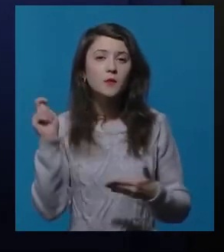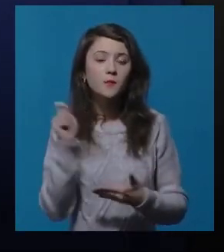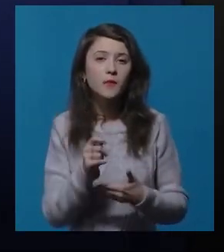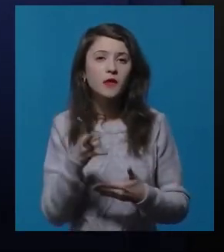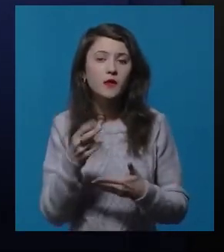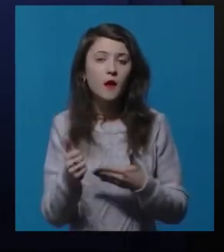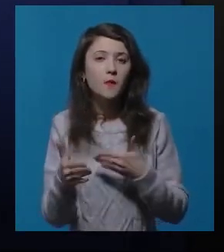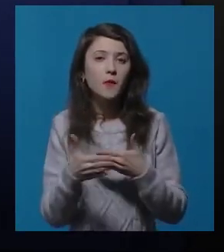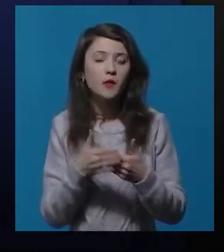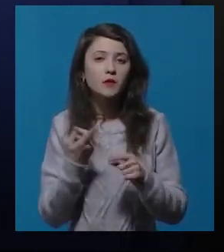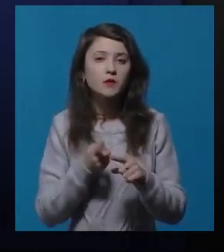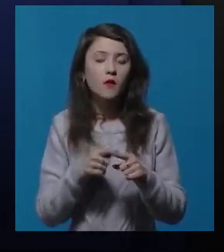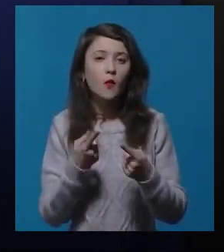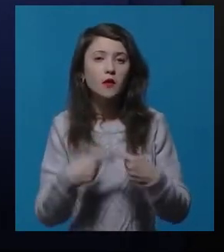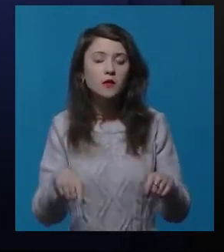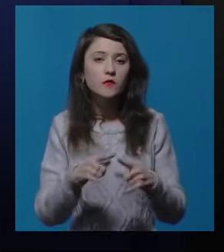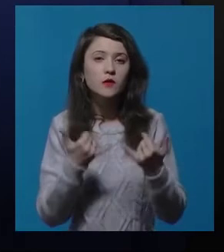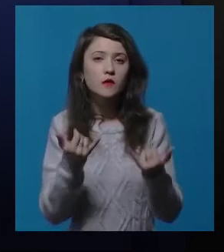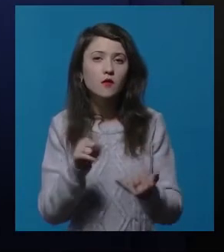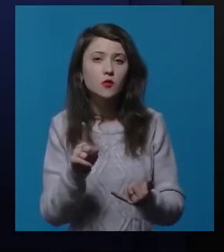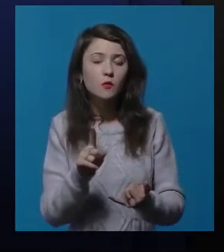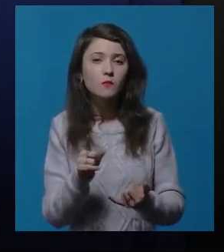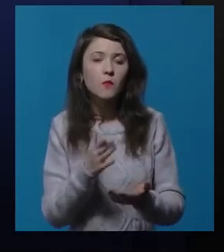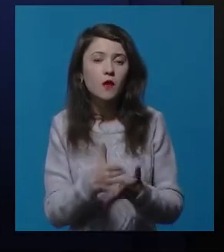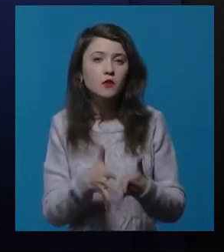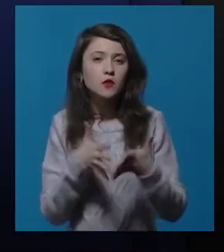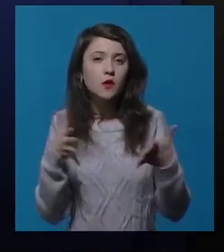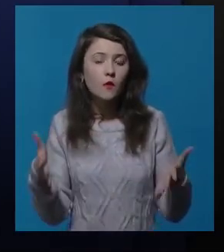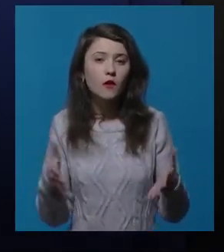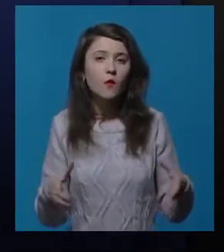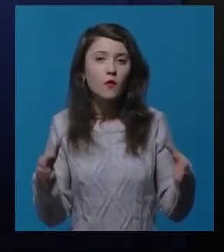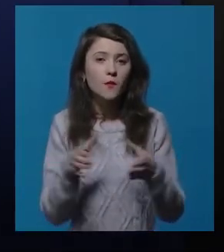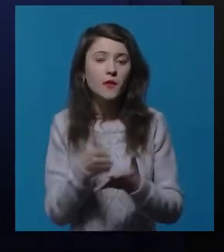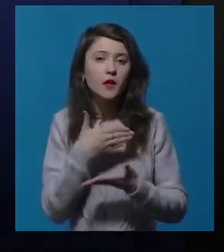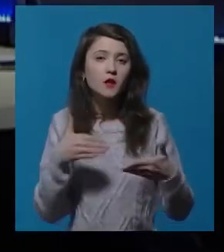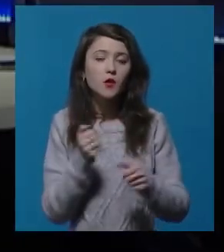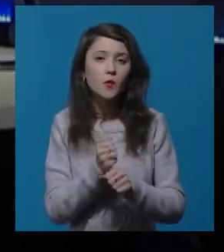все організовується для того, щоб мало широке охоплення наша робота. І